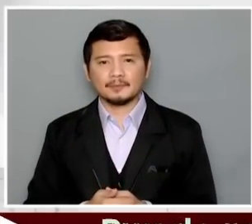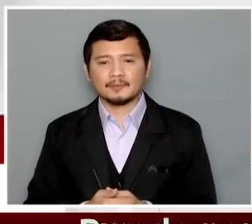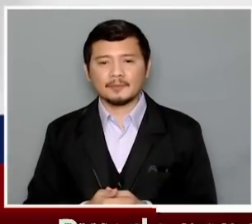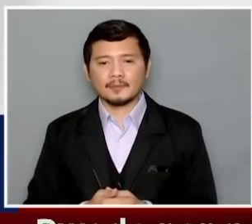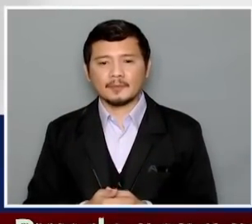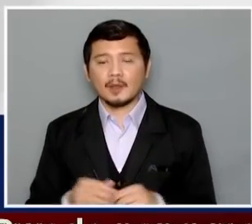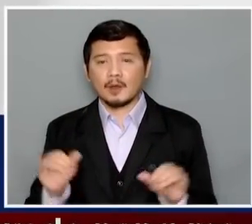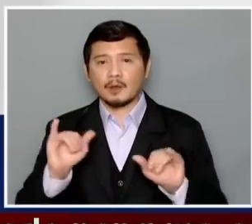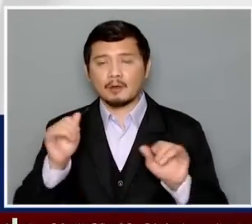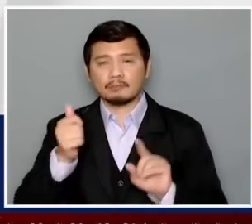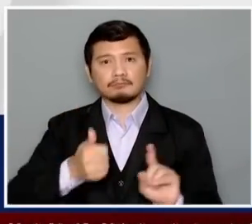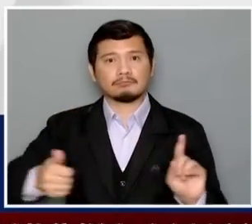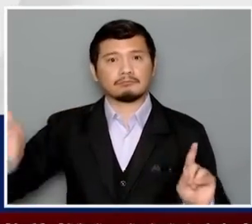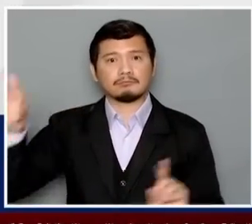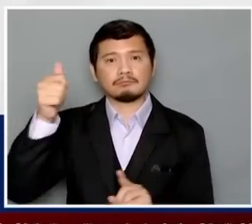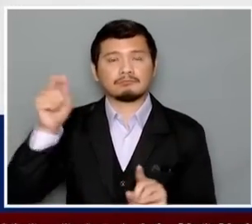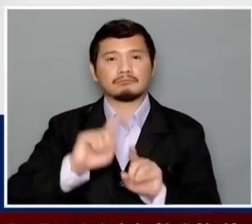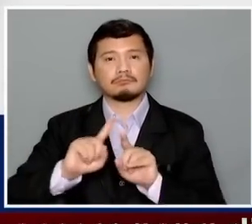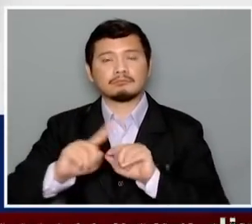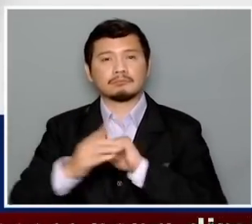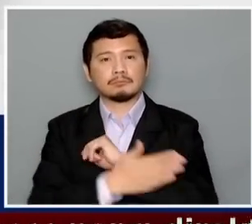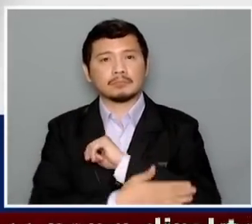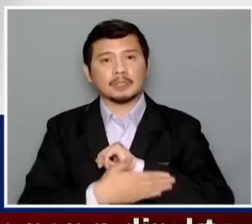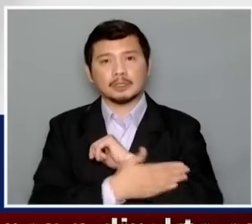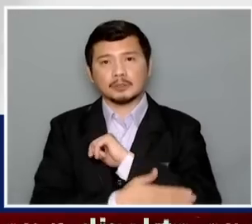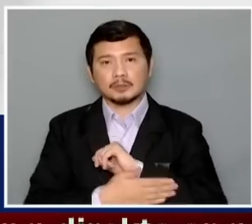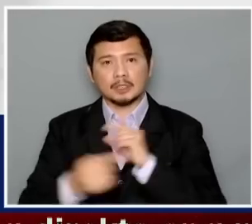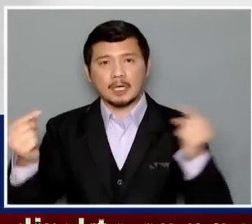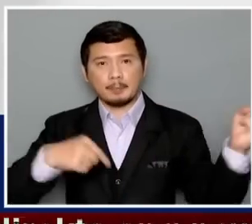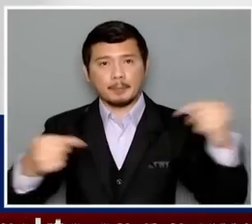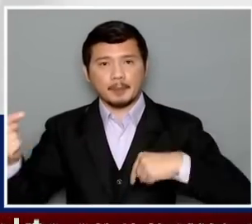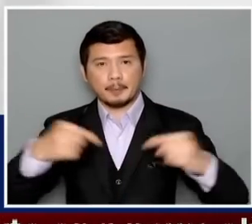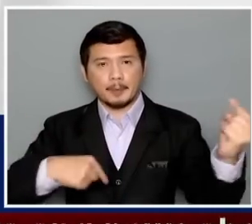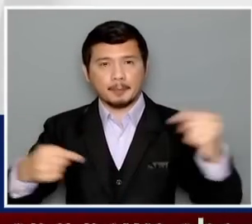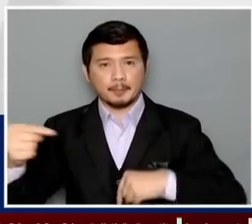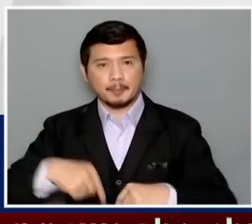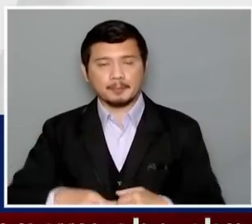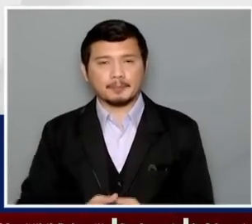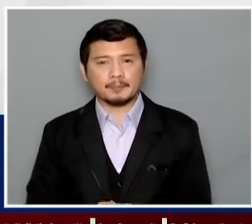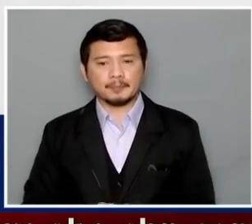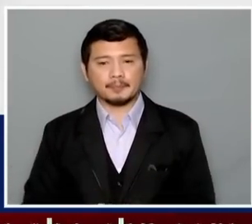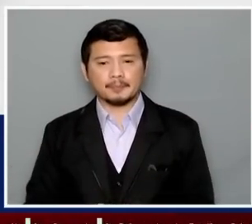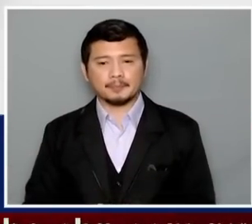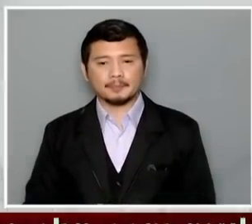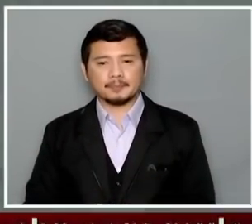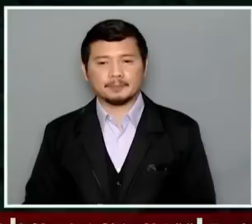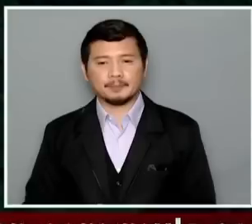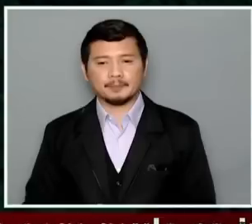na opisyal ng 10 iba pang bansa bukod sa diplomatic corps.